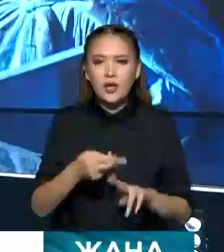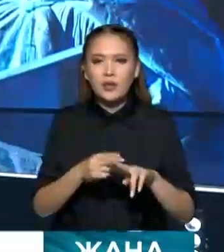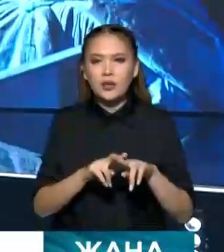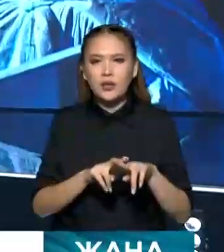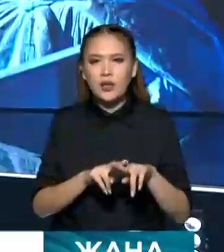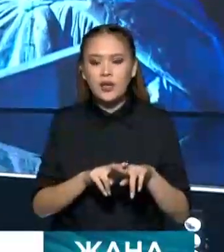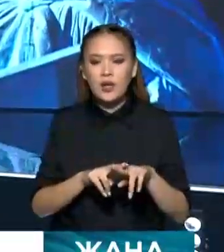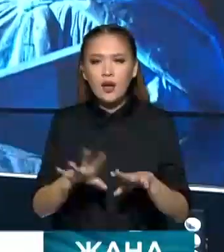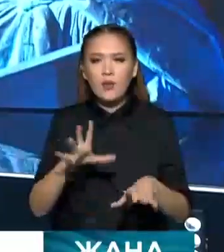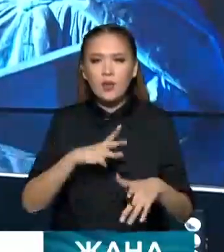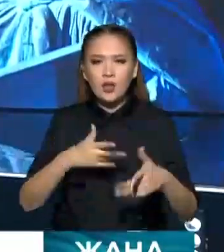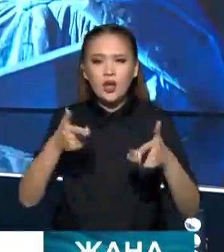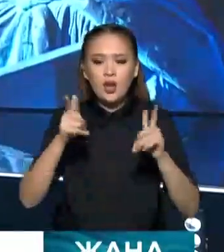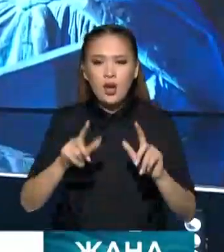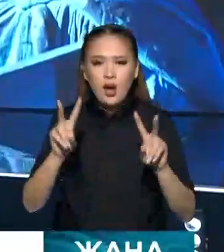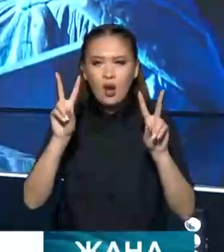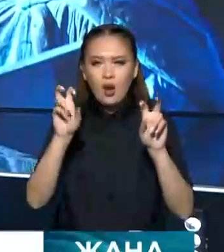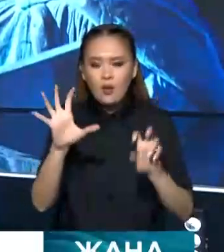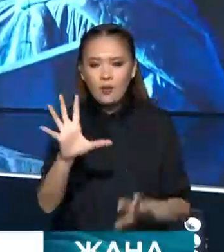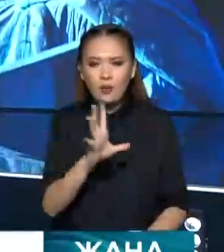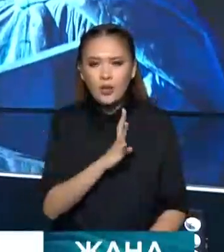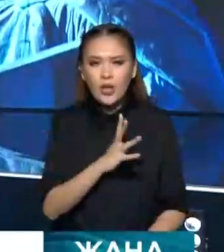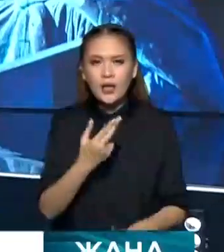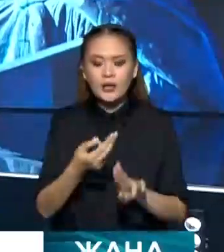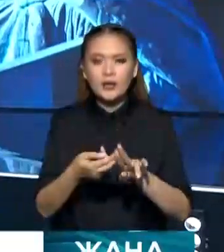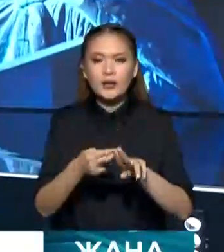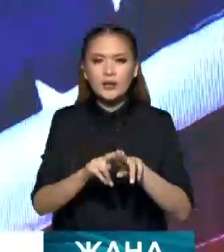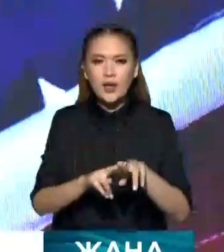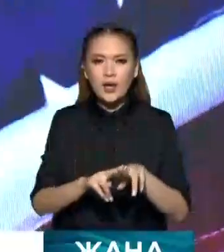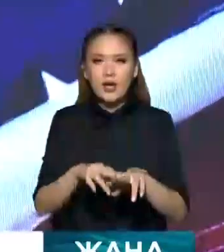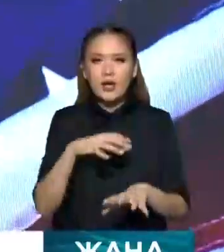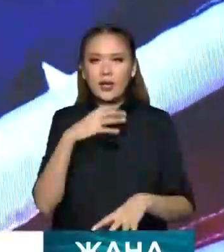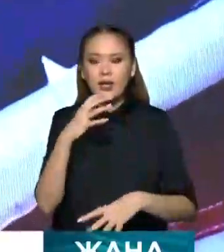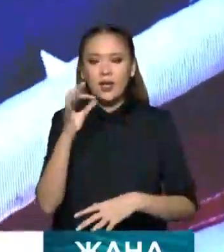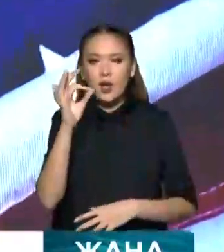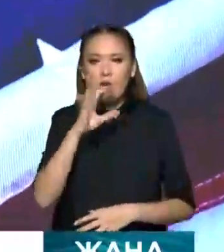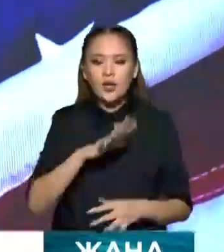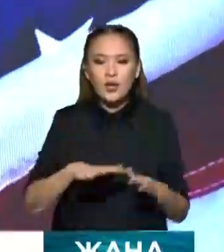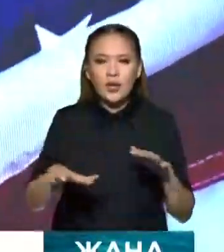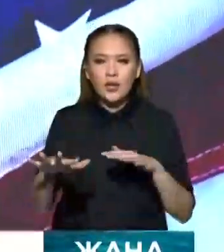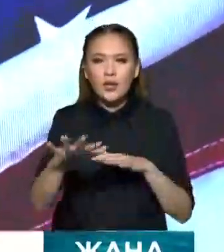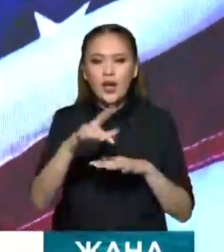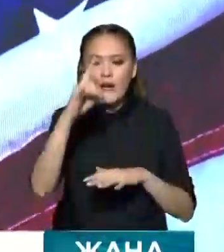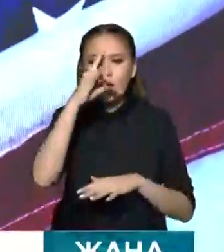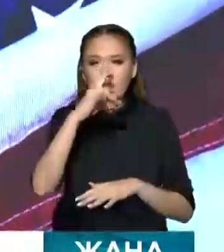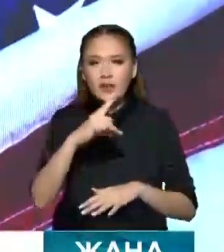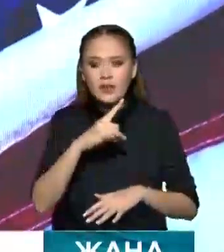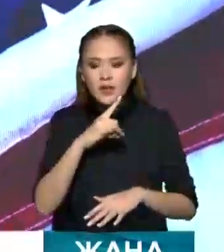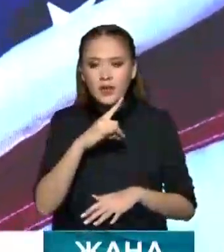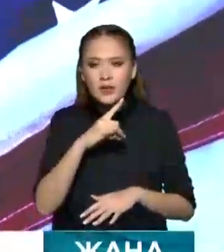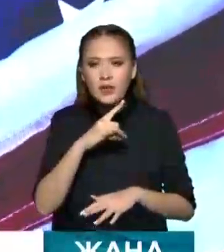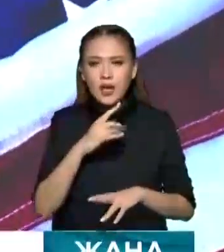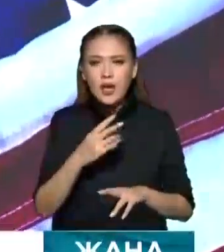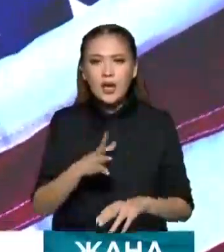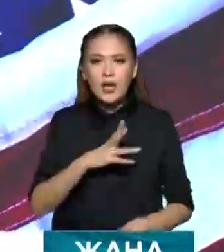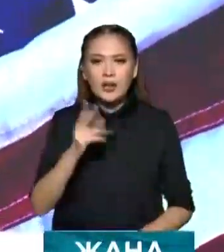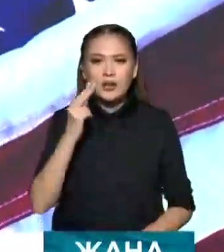алғы шарты деп айтуға болады. Бұл енді көбіне көп көрдіңіз бе? Біз енді елдің өзіміздің Қазақстан